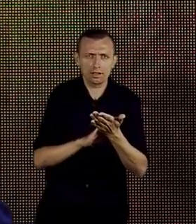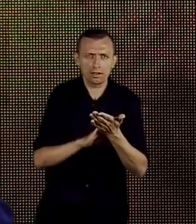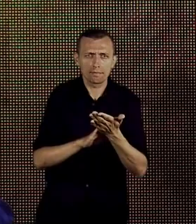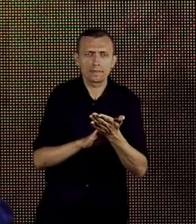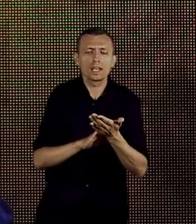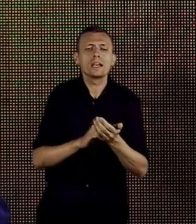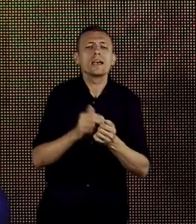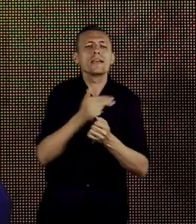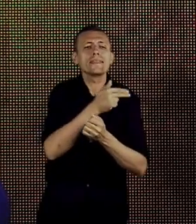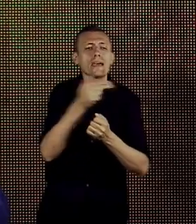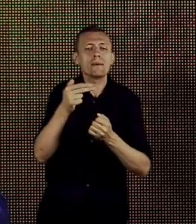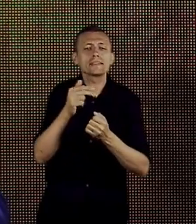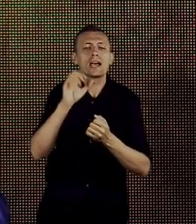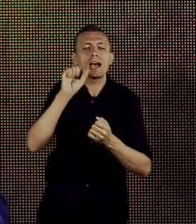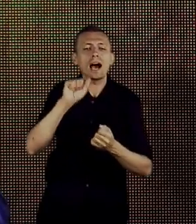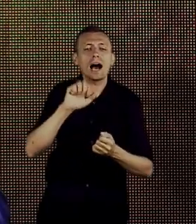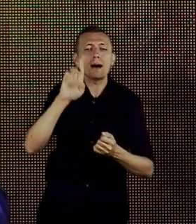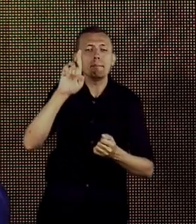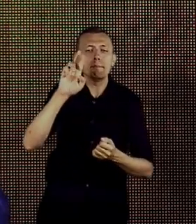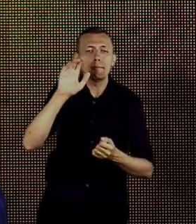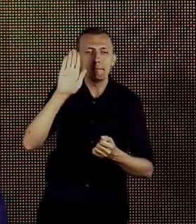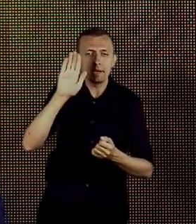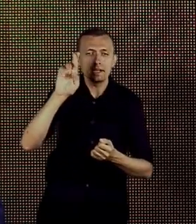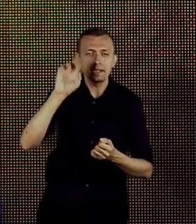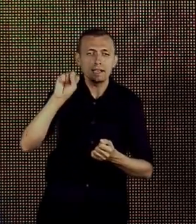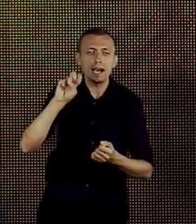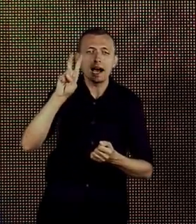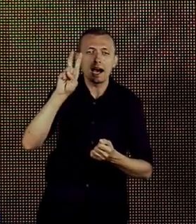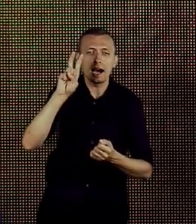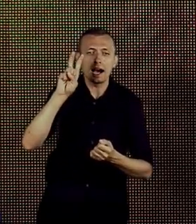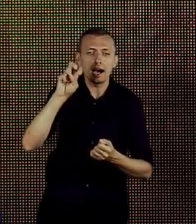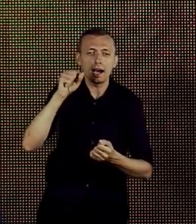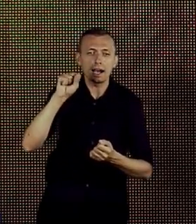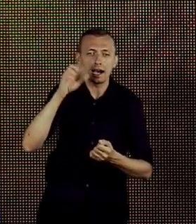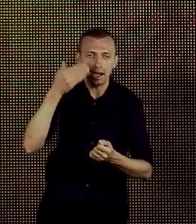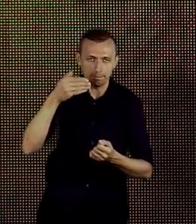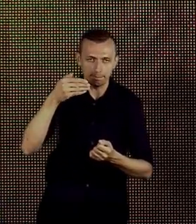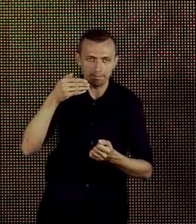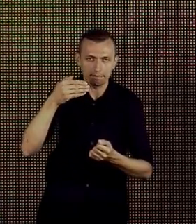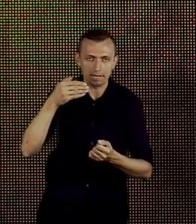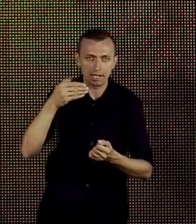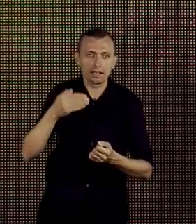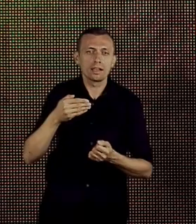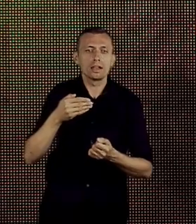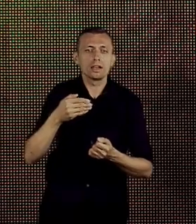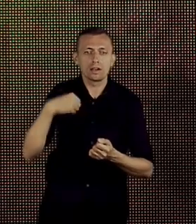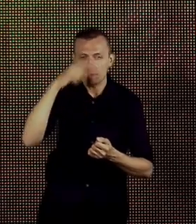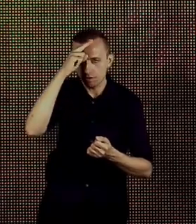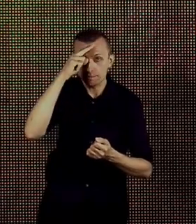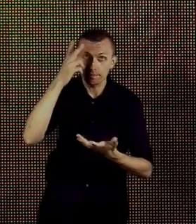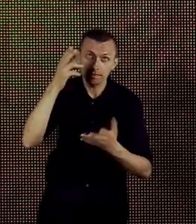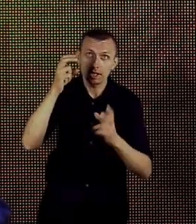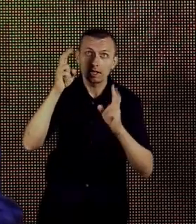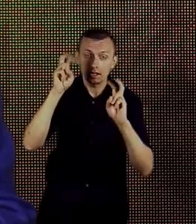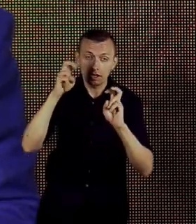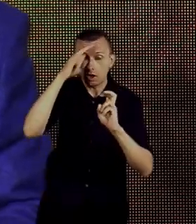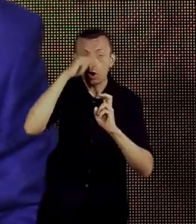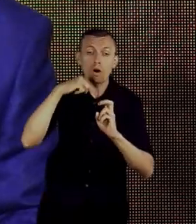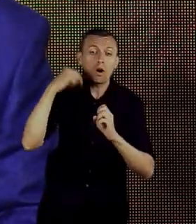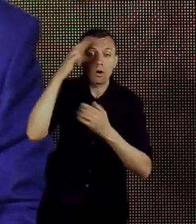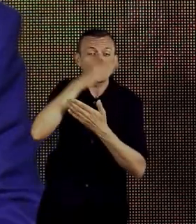Abrahama, ojca wiary, w jaki sposób próby i doświadczenia mogą doprowadzić